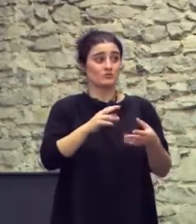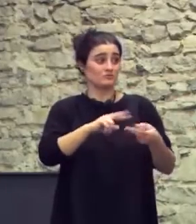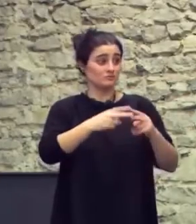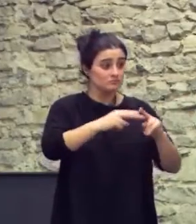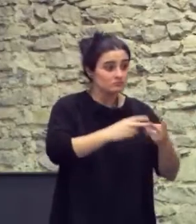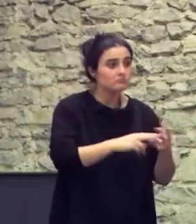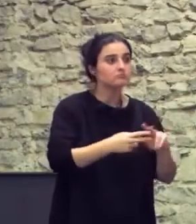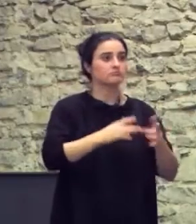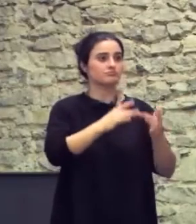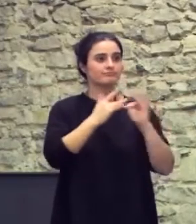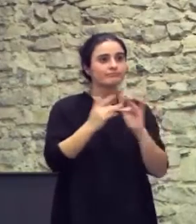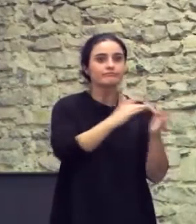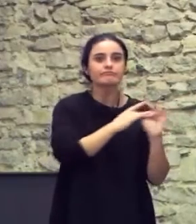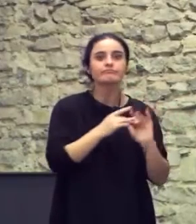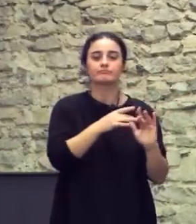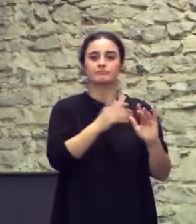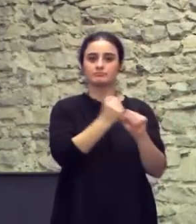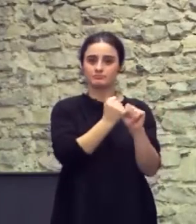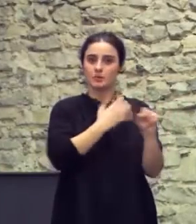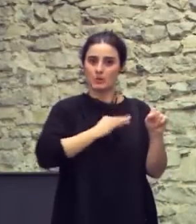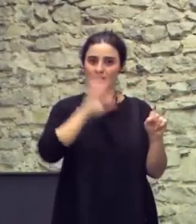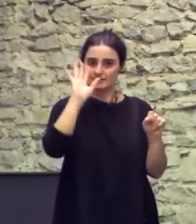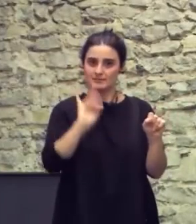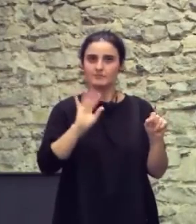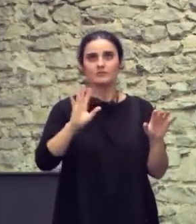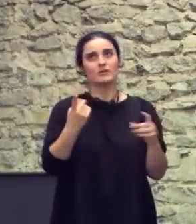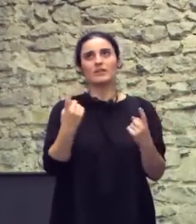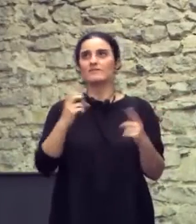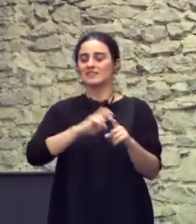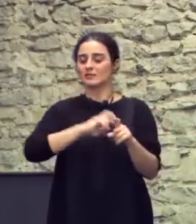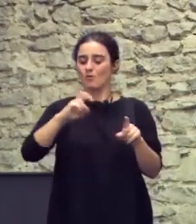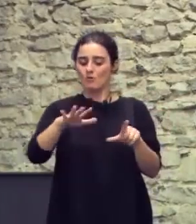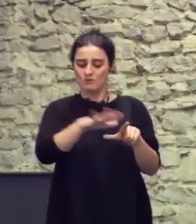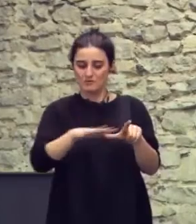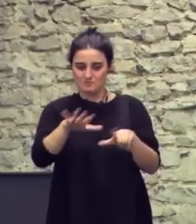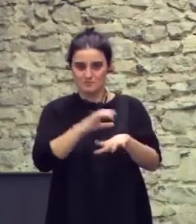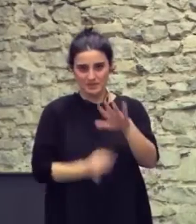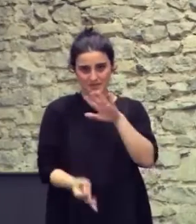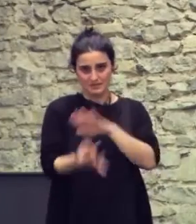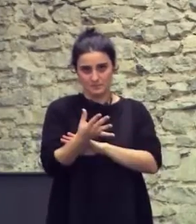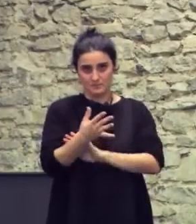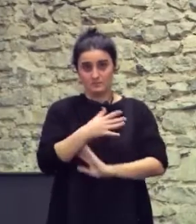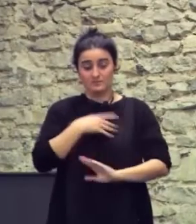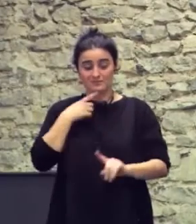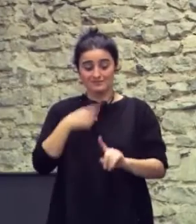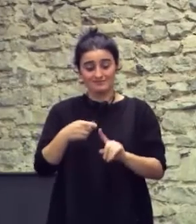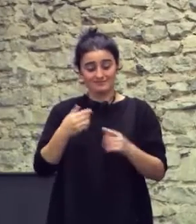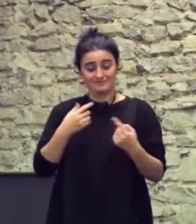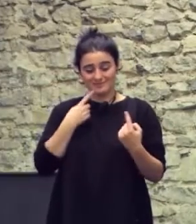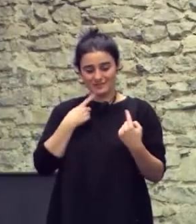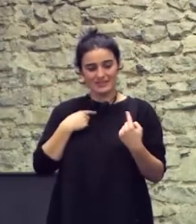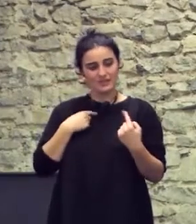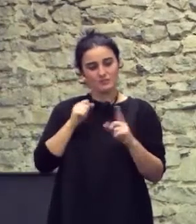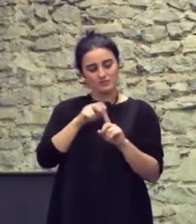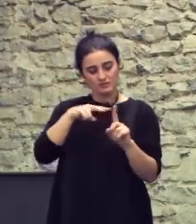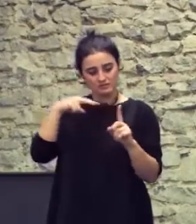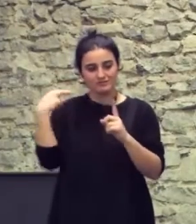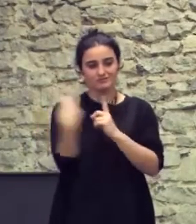eta bar, eta funtzionatzen du, bai, baina gero beste espazio bat sortu behar dira. Horrek eskatzen digu ikuspegi intersekzionaletik begiratzea, baina